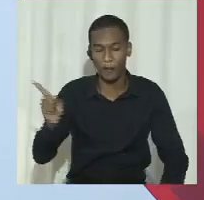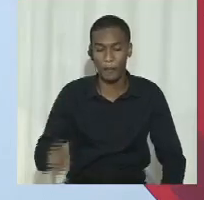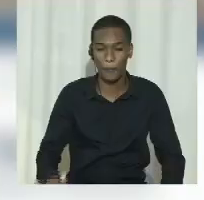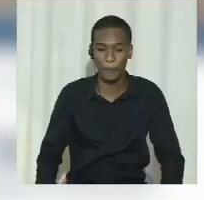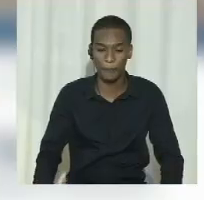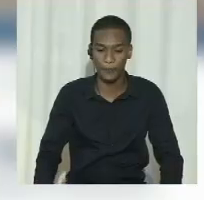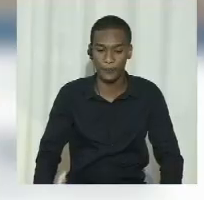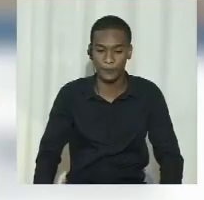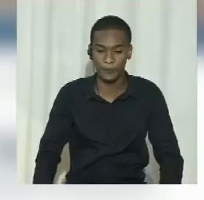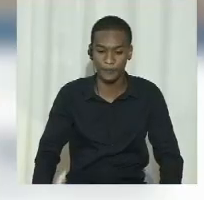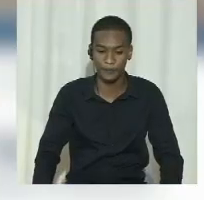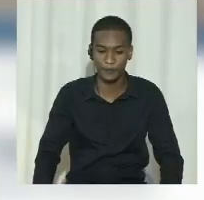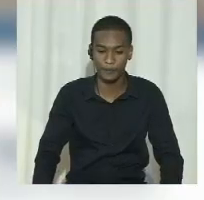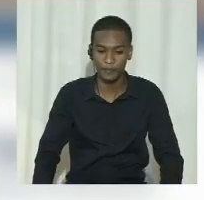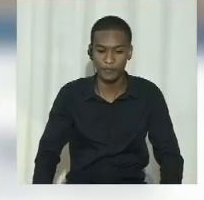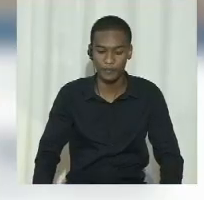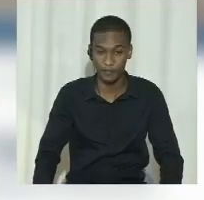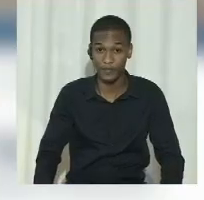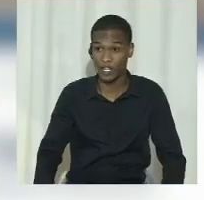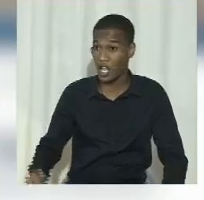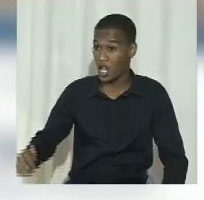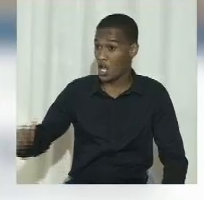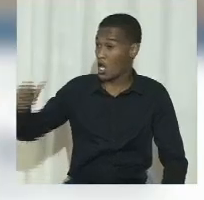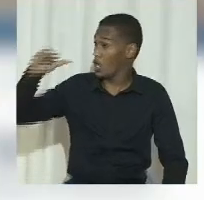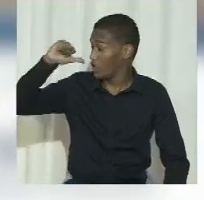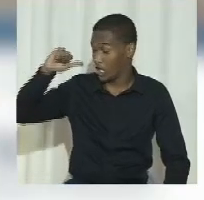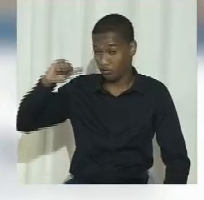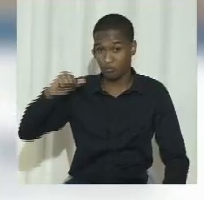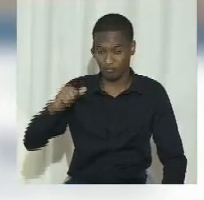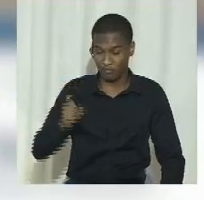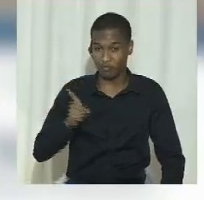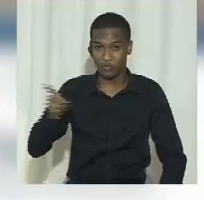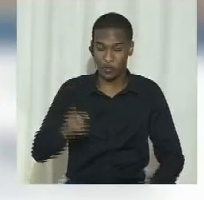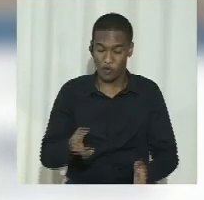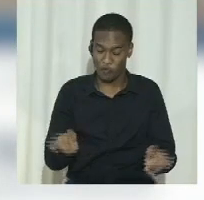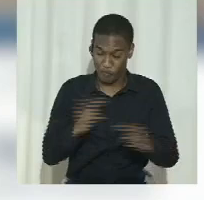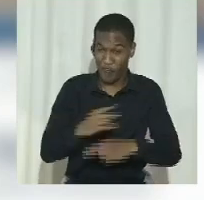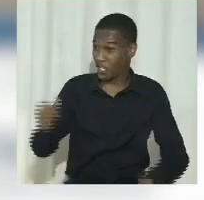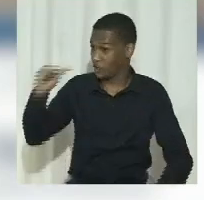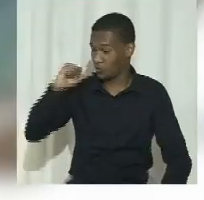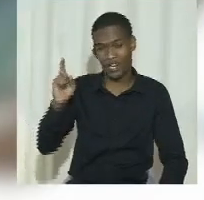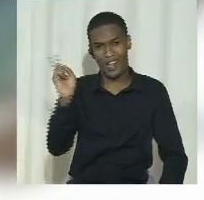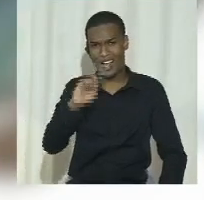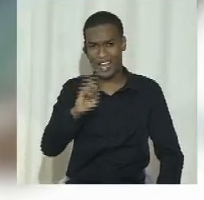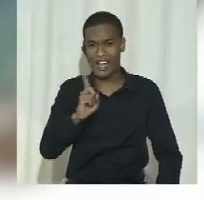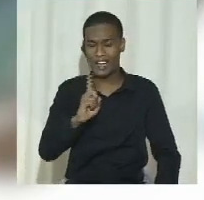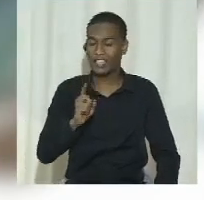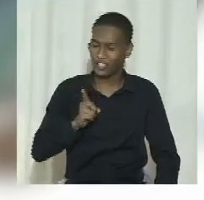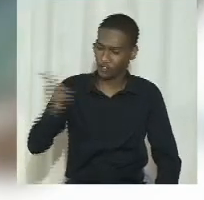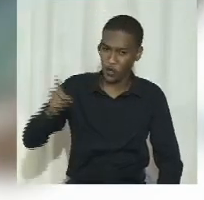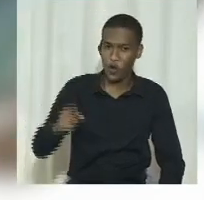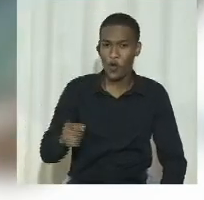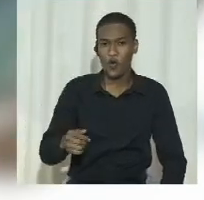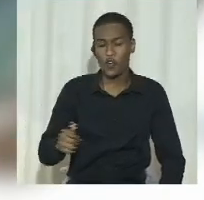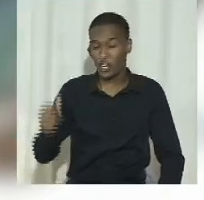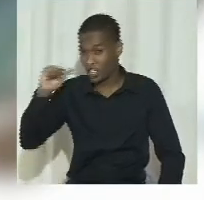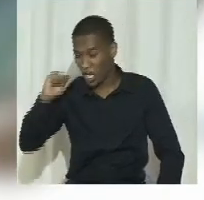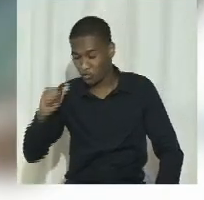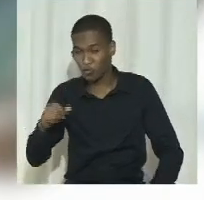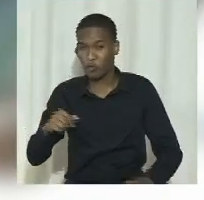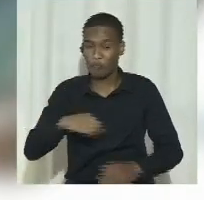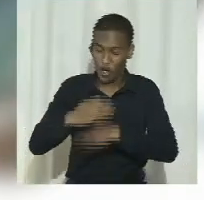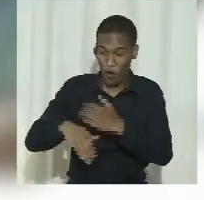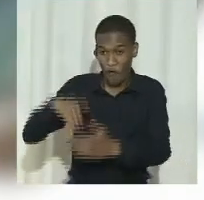Afmaly. Tsy hosotroina ny rano ho vokariny eto Ambavahady Tokana fa hatao ampiasaina amin'ny fambolena sy fiompiana ho an'ny mponina ity